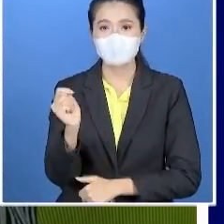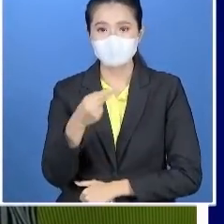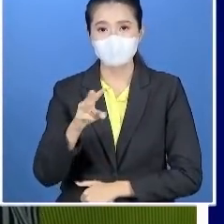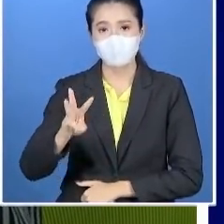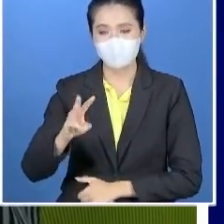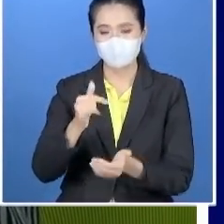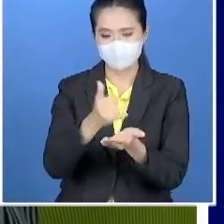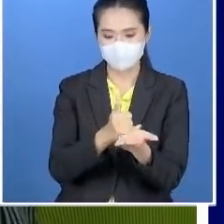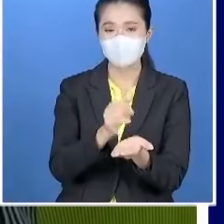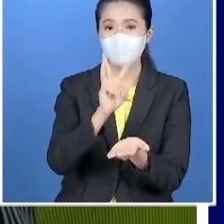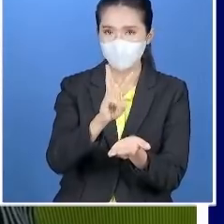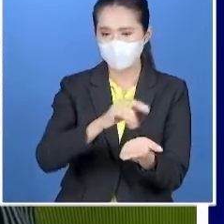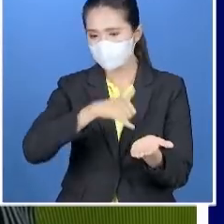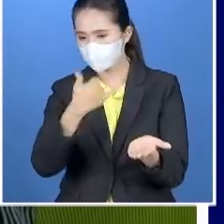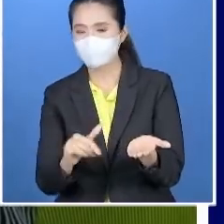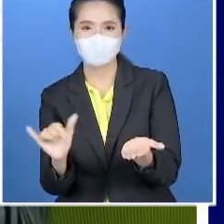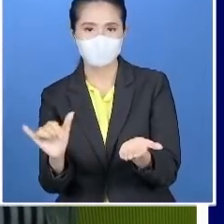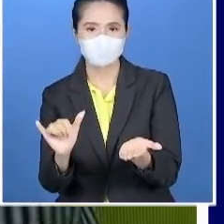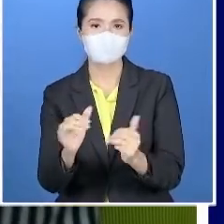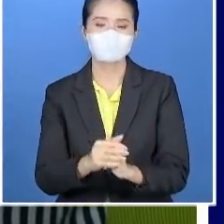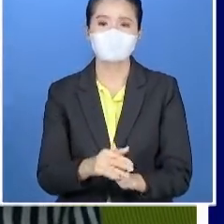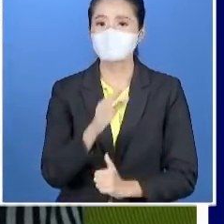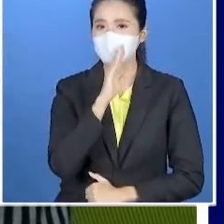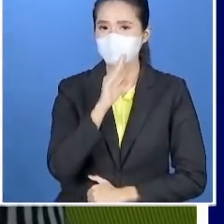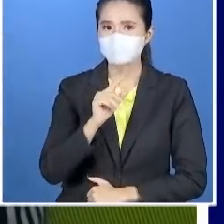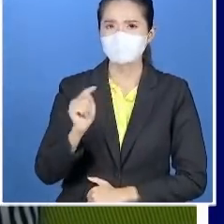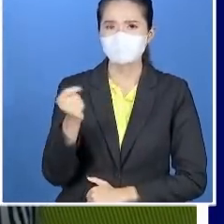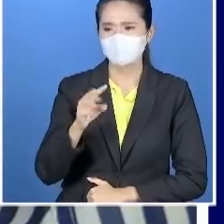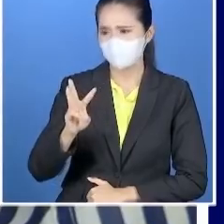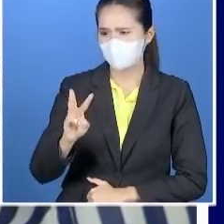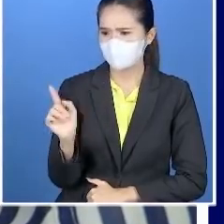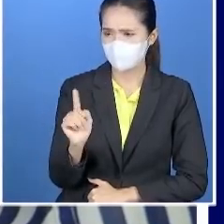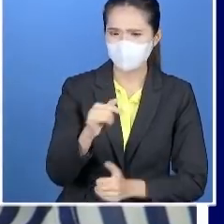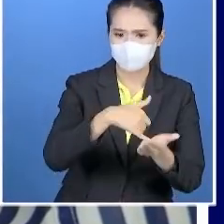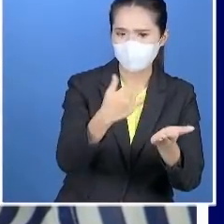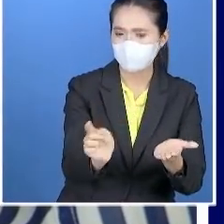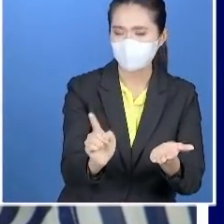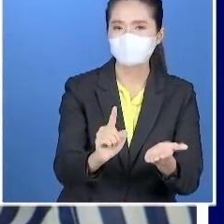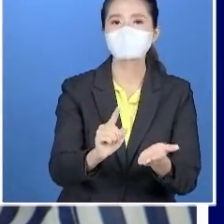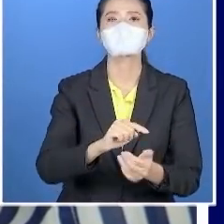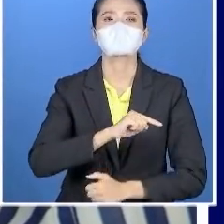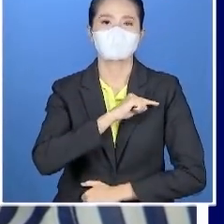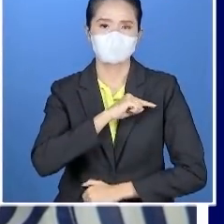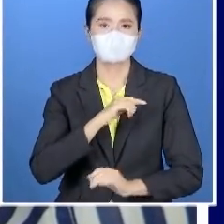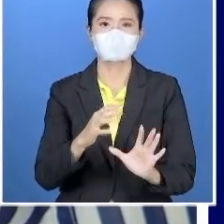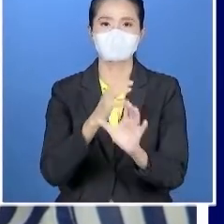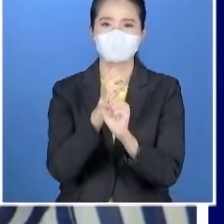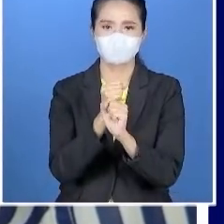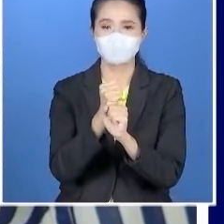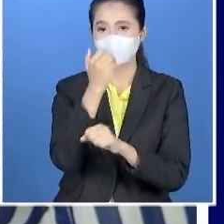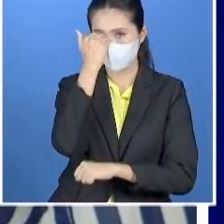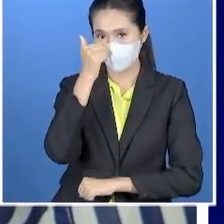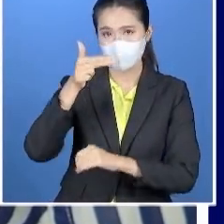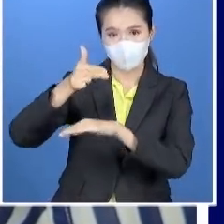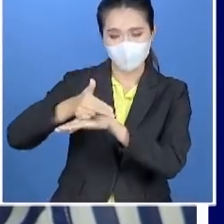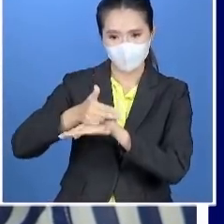6คุณแตงโมไม่น่าจะตกตรงบริเวณนั้น ใช่แล้วถ้าไม่เทเวศจุดไหนอันนี้ต้องรอจากเจ้าหน้าที่สรุปคดีอีกนะครั้งนึงนะคะเพราะว่าภา